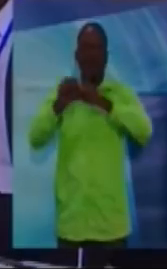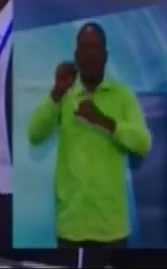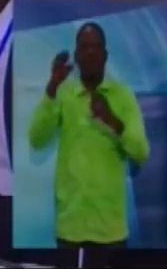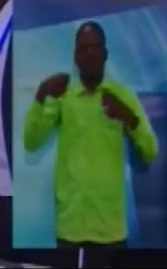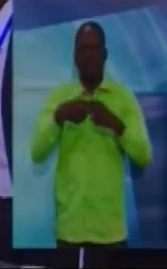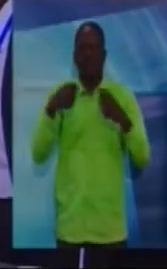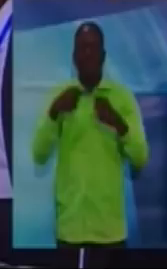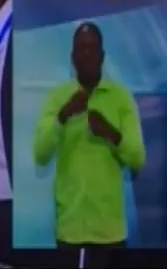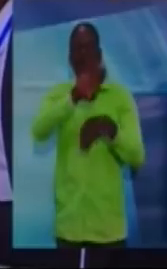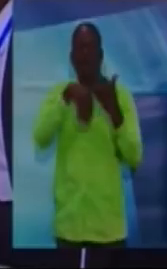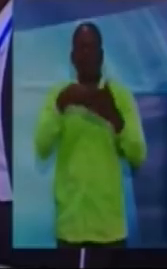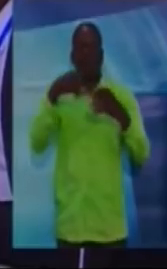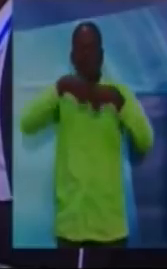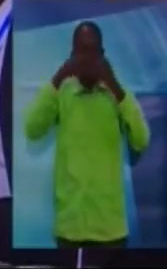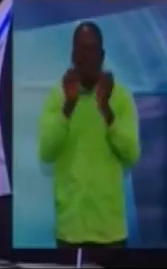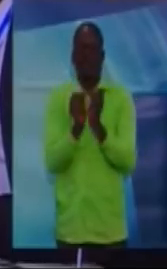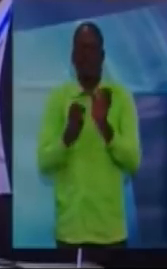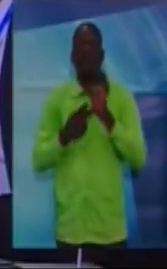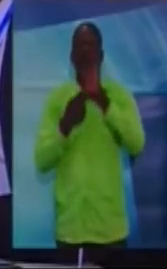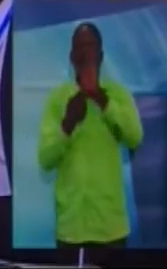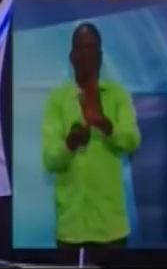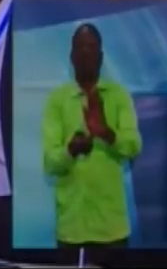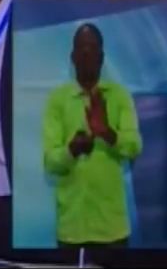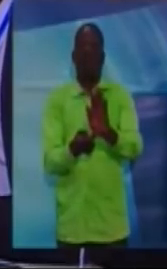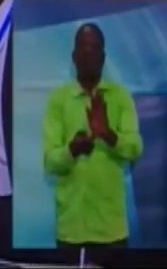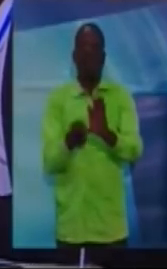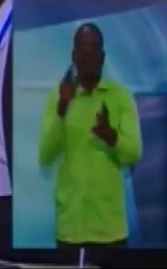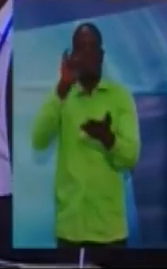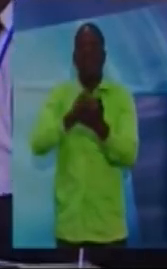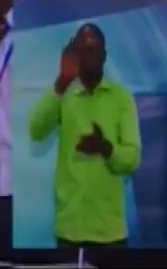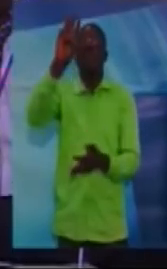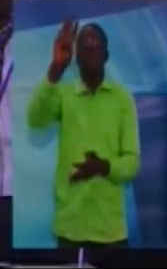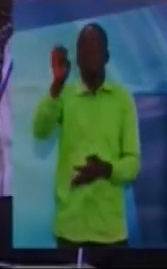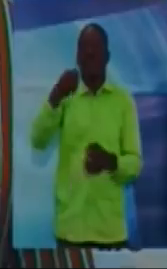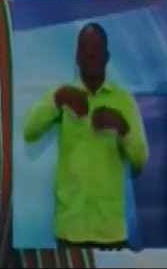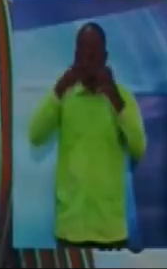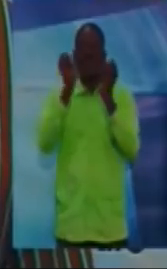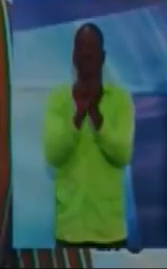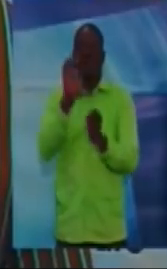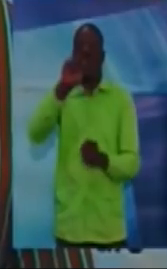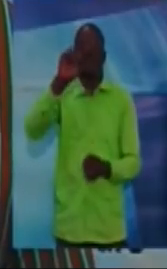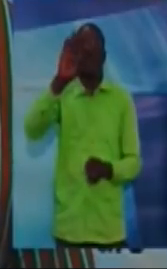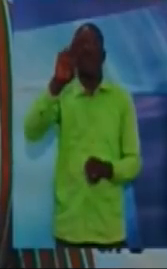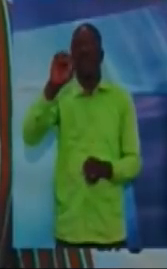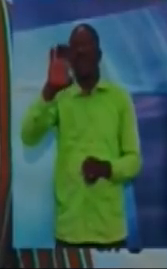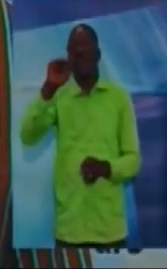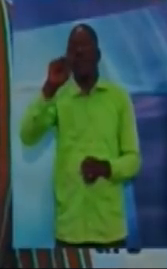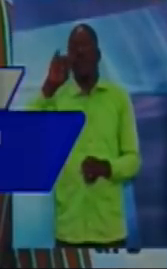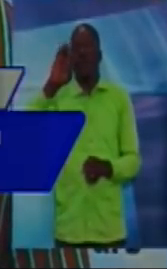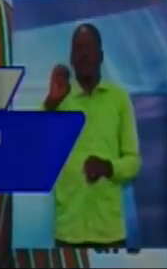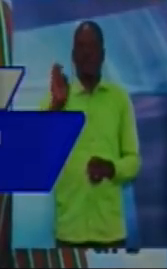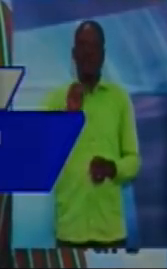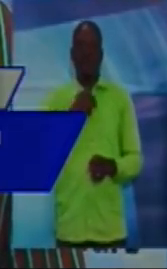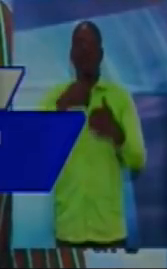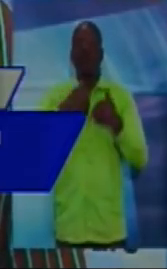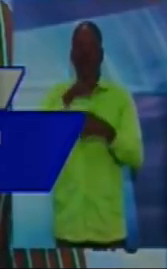l'énergie, tous les secteurs étaient représentés. À cette 6e édition d'Africalia, nous avons des